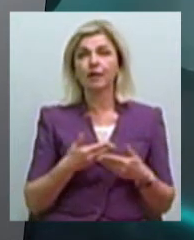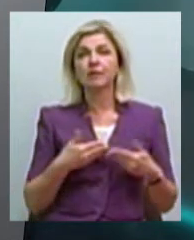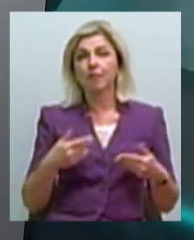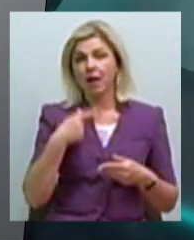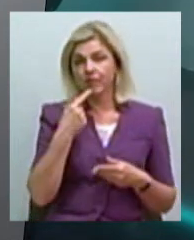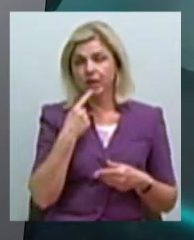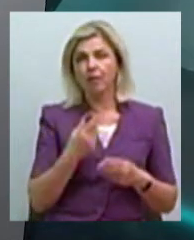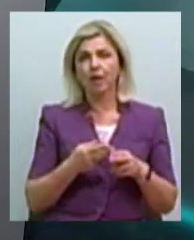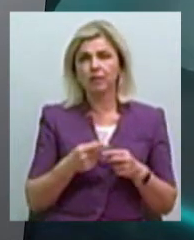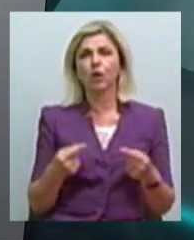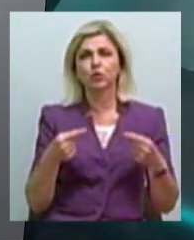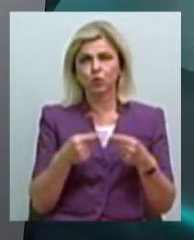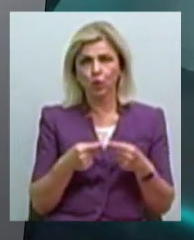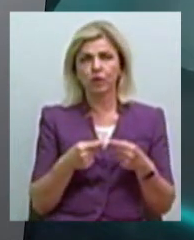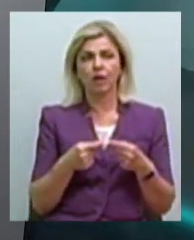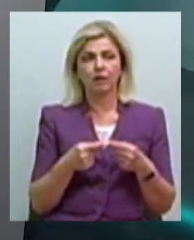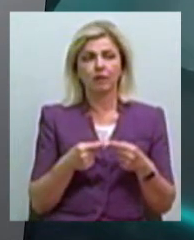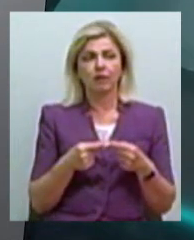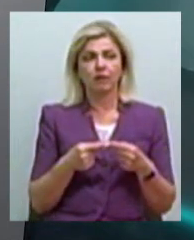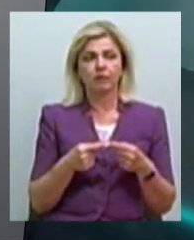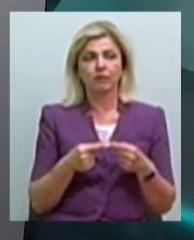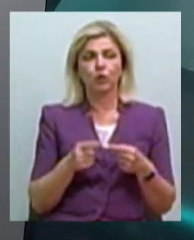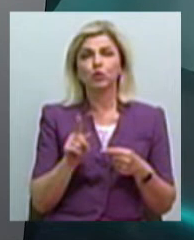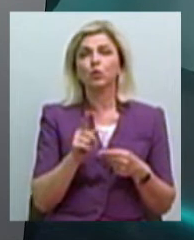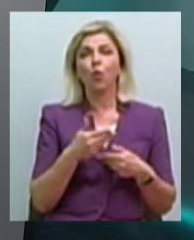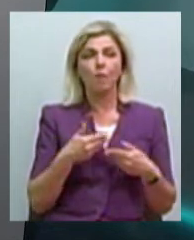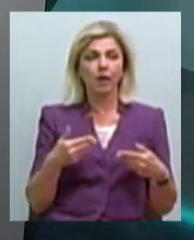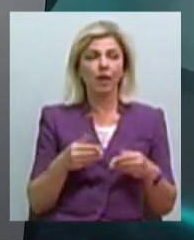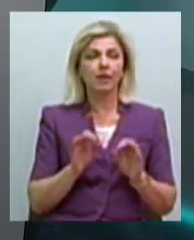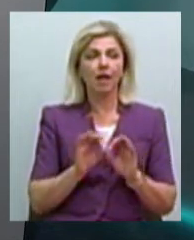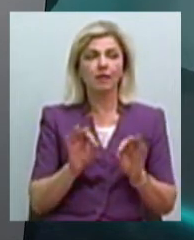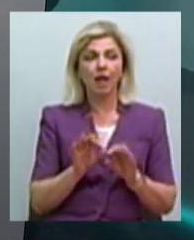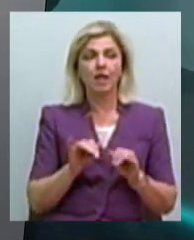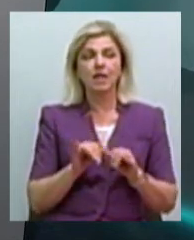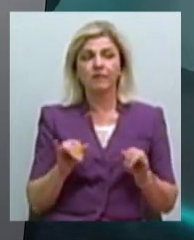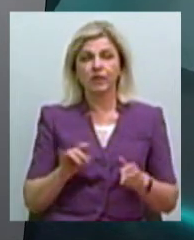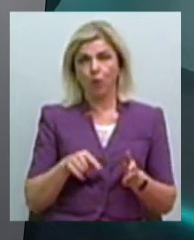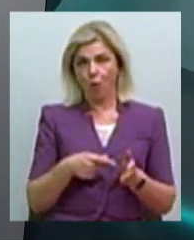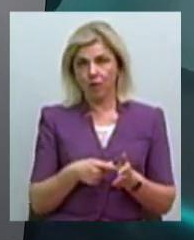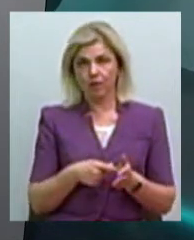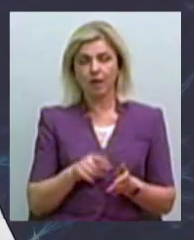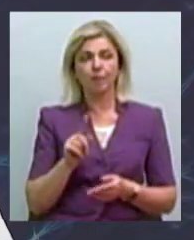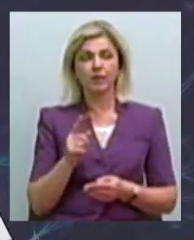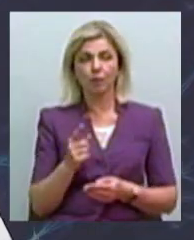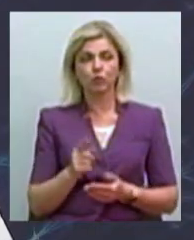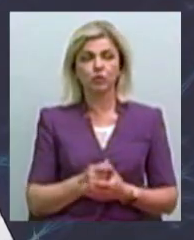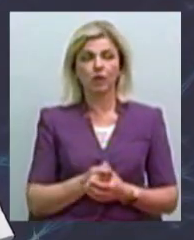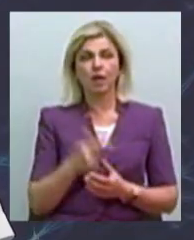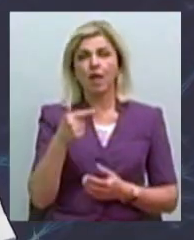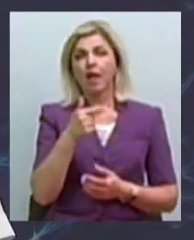четко ложится вот в канву того, что мы декларируем развитие города, да. Потому что